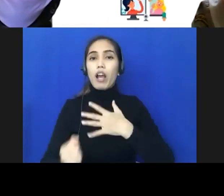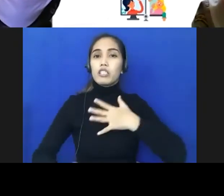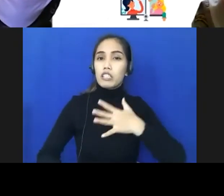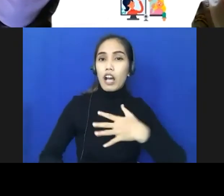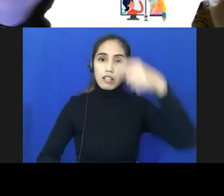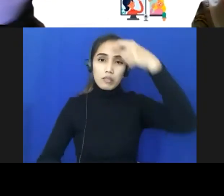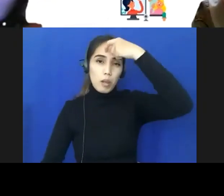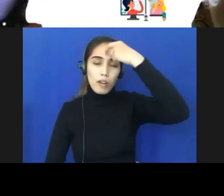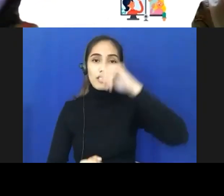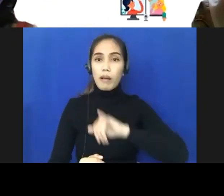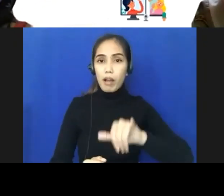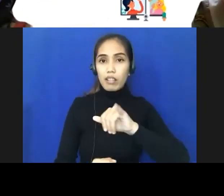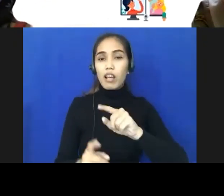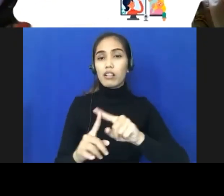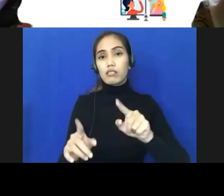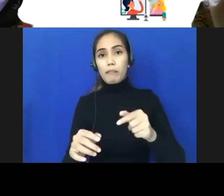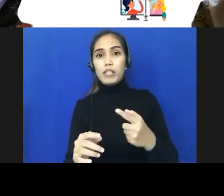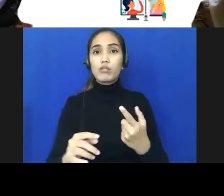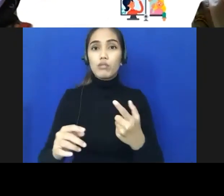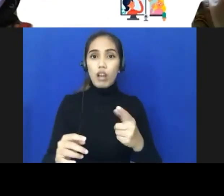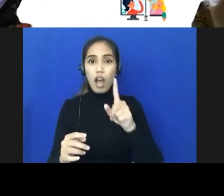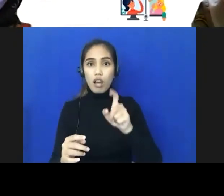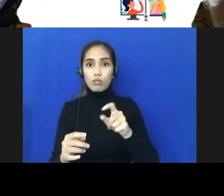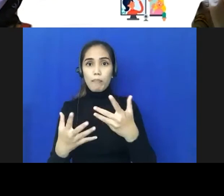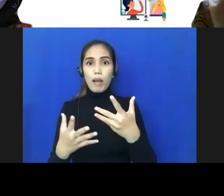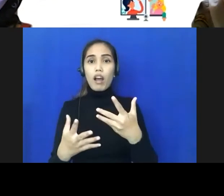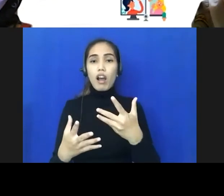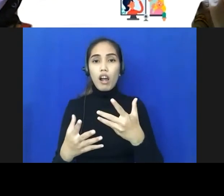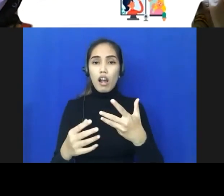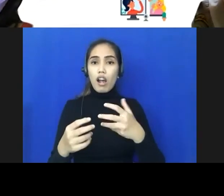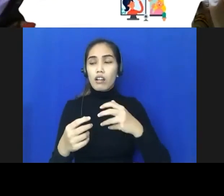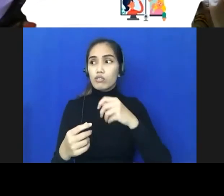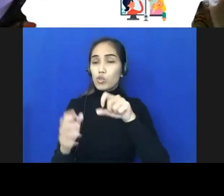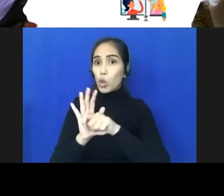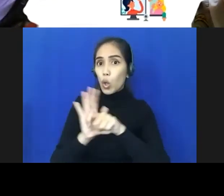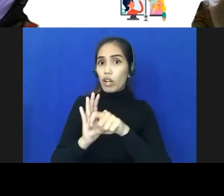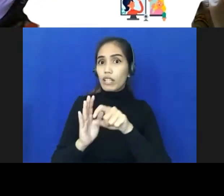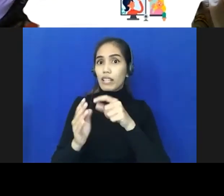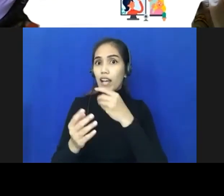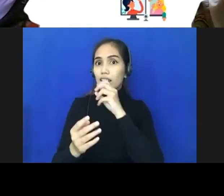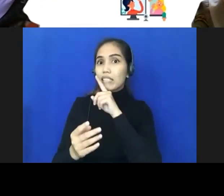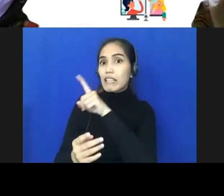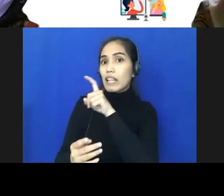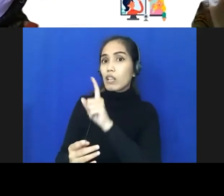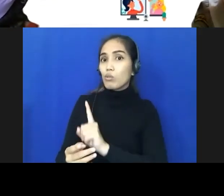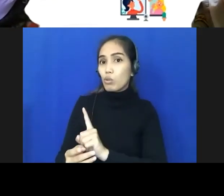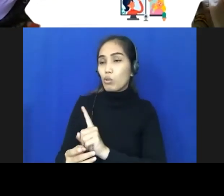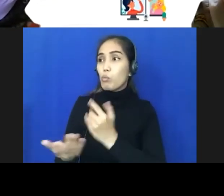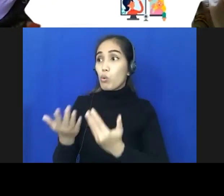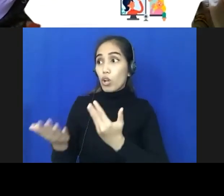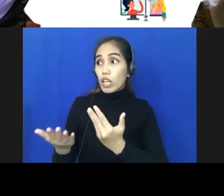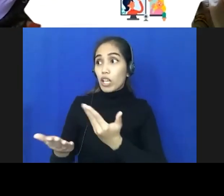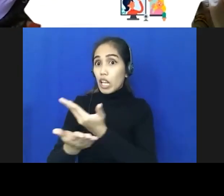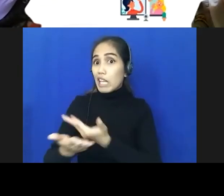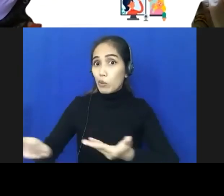di sekitarnya itu ada kasus COVID-19 ya, kami melaksanakan home visit